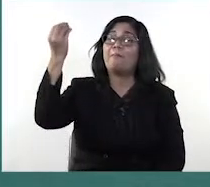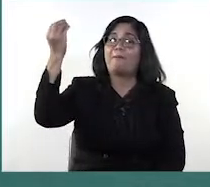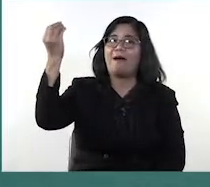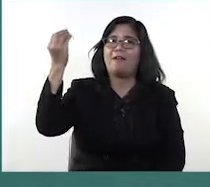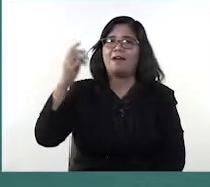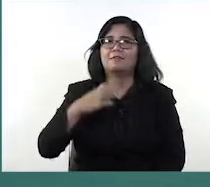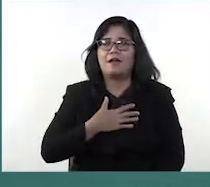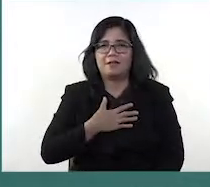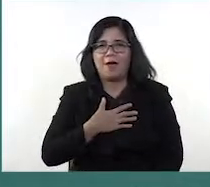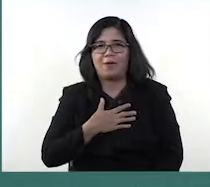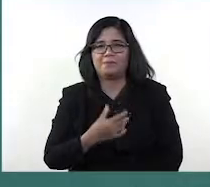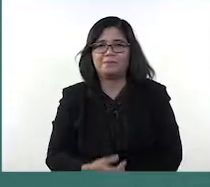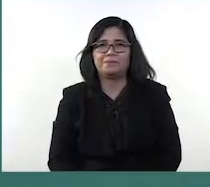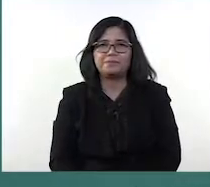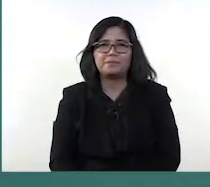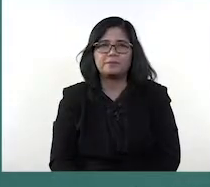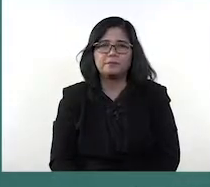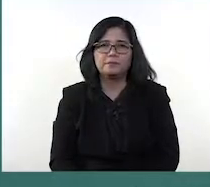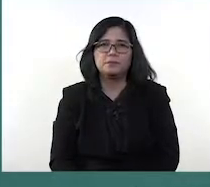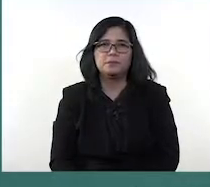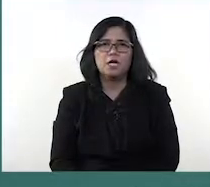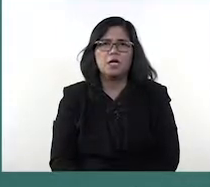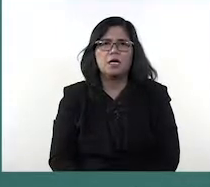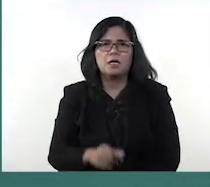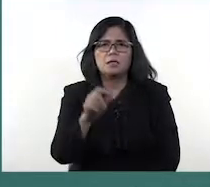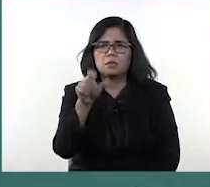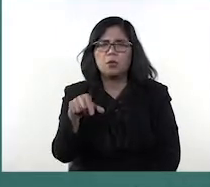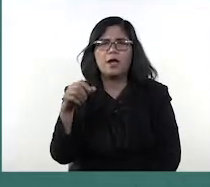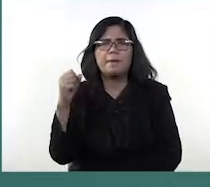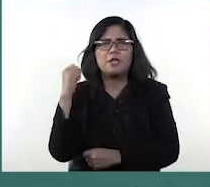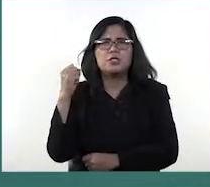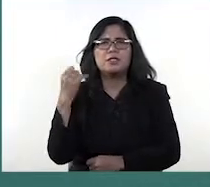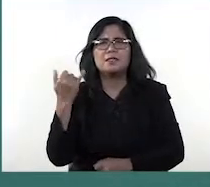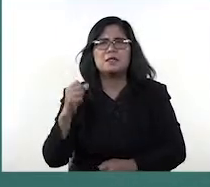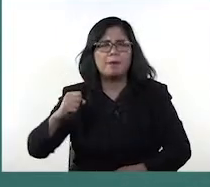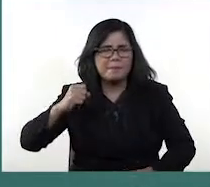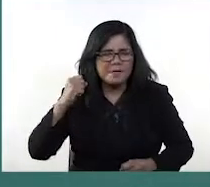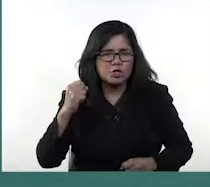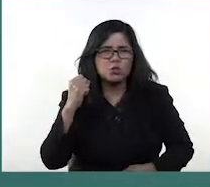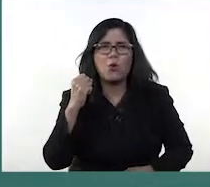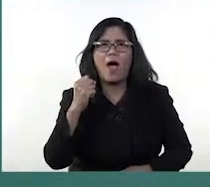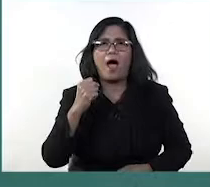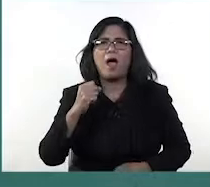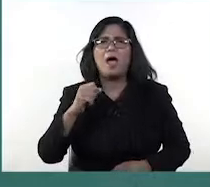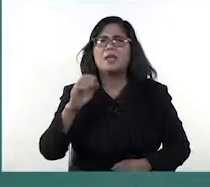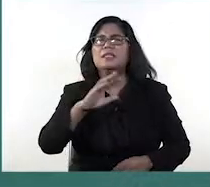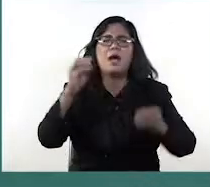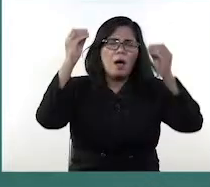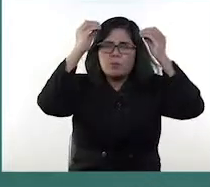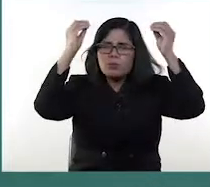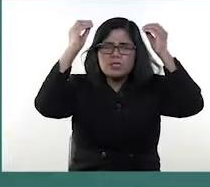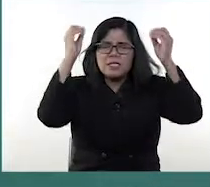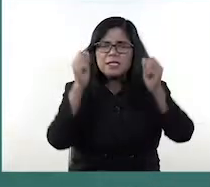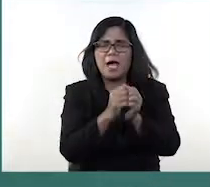ditekankan lebih tertajam di situ seorang prajurit yang sedang berjuang Hai tidak musicallynya